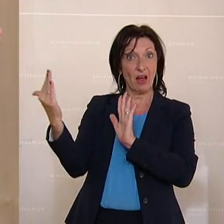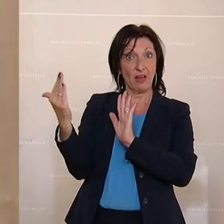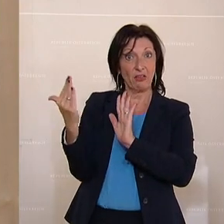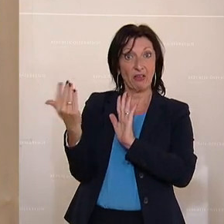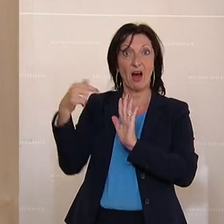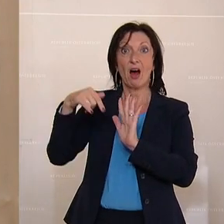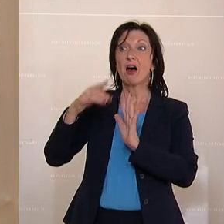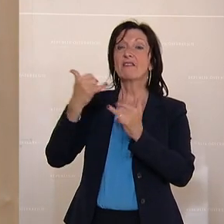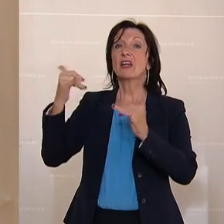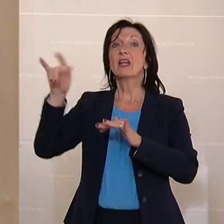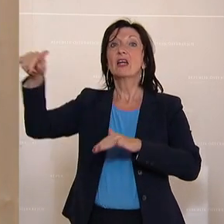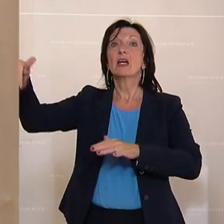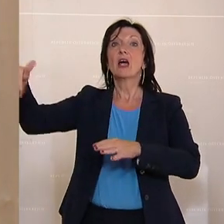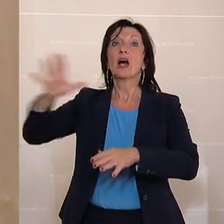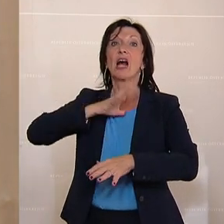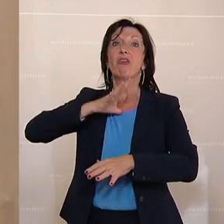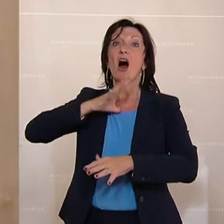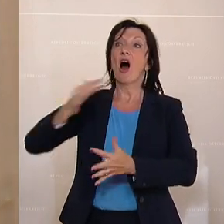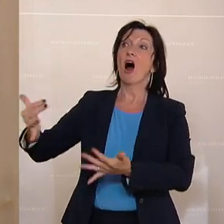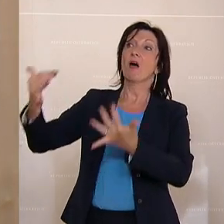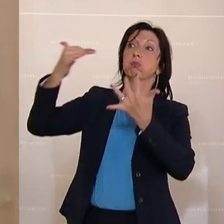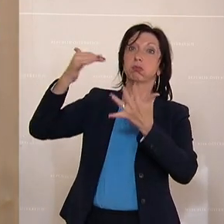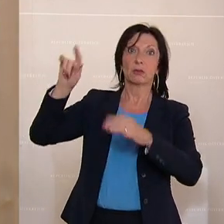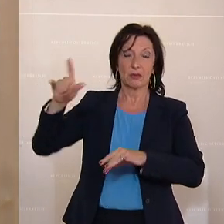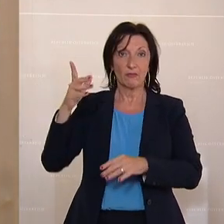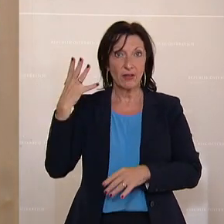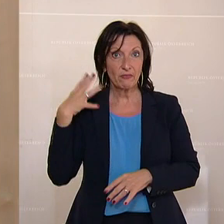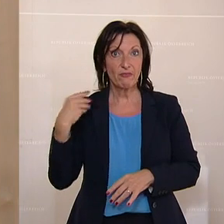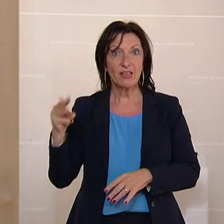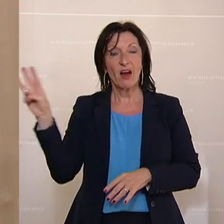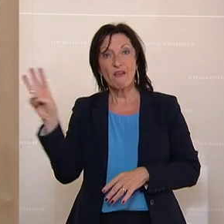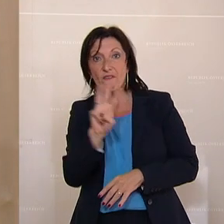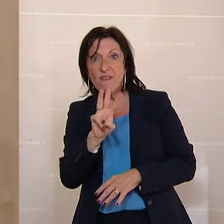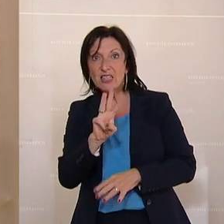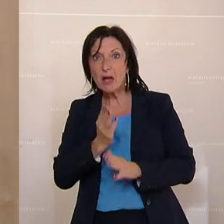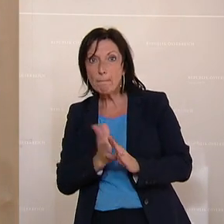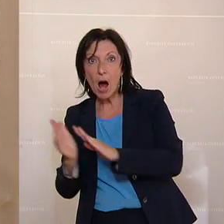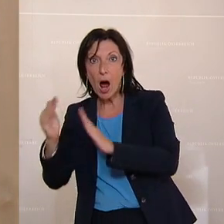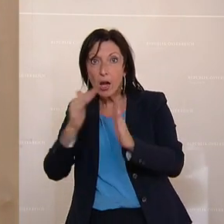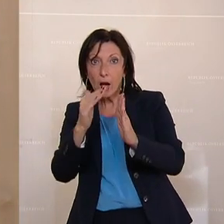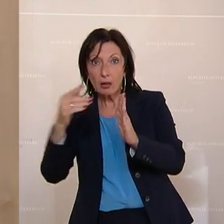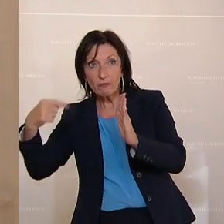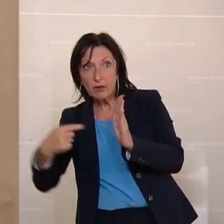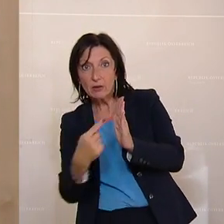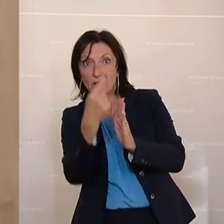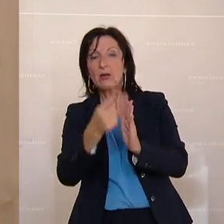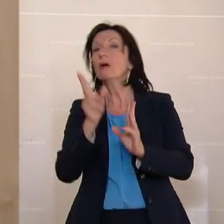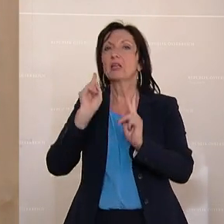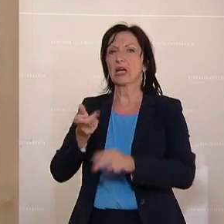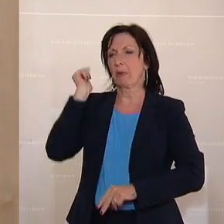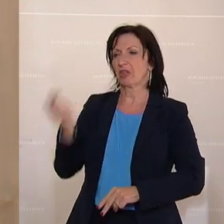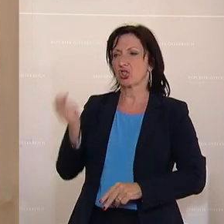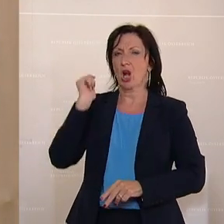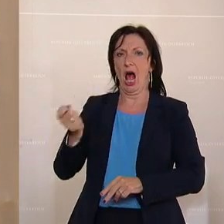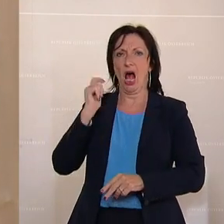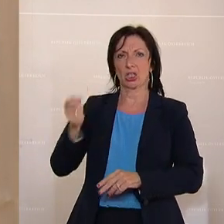gefährlichen Welle. Wenn sie sich auf der Westbalkanroute wiederfinden, dann kann man sie auch schlagen, von vermummten Schlägertrupps wieder über die